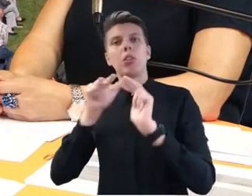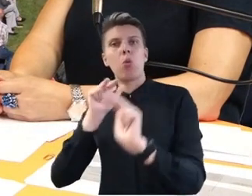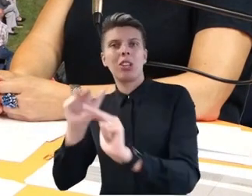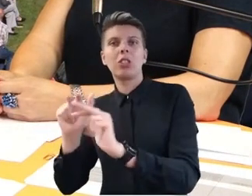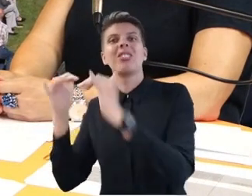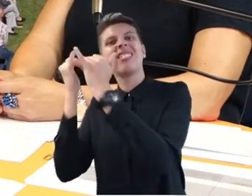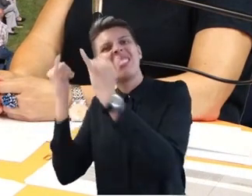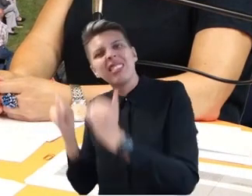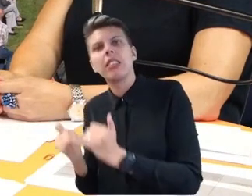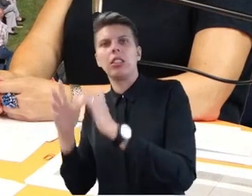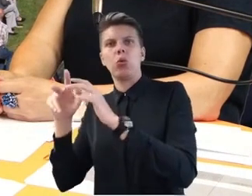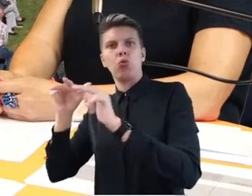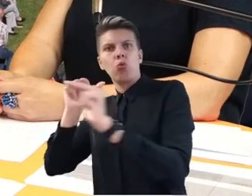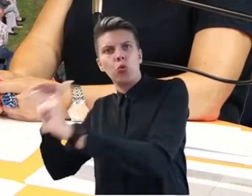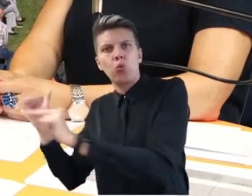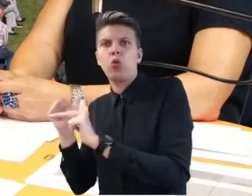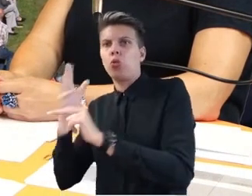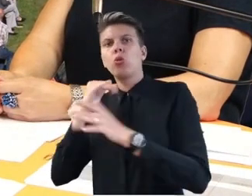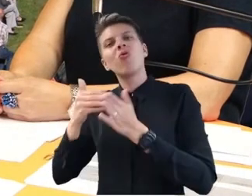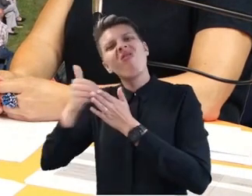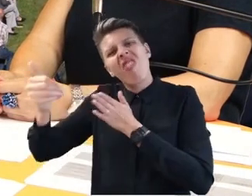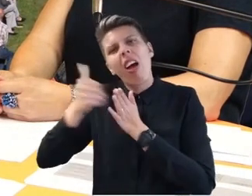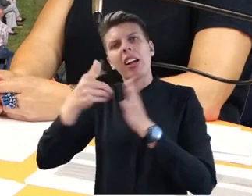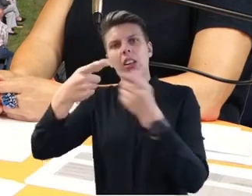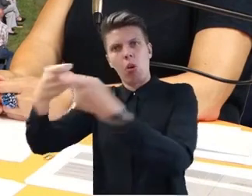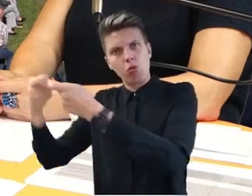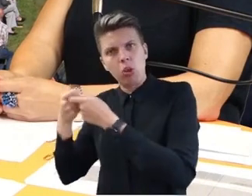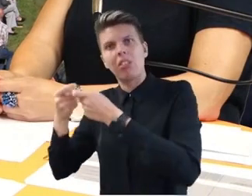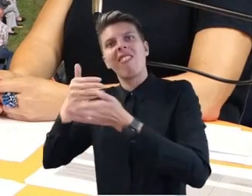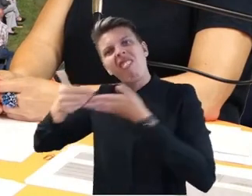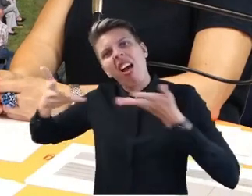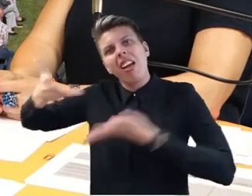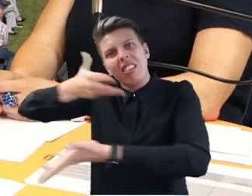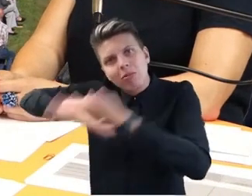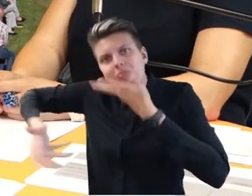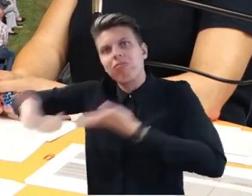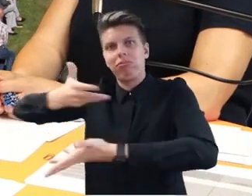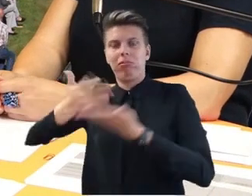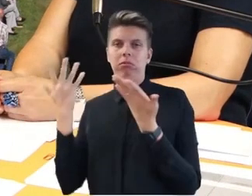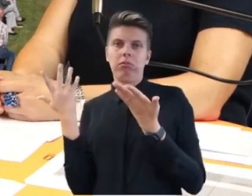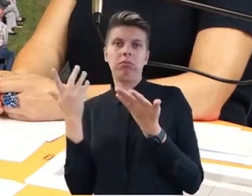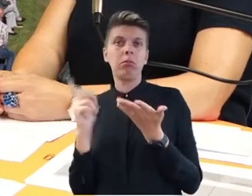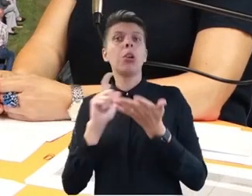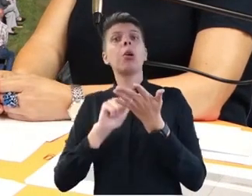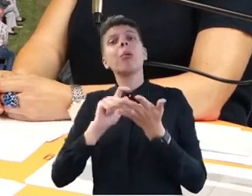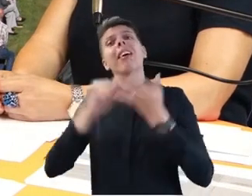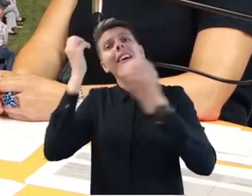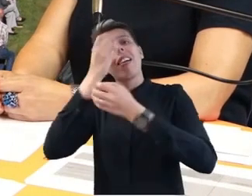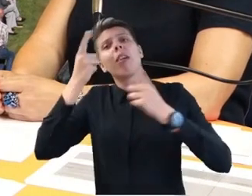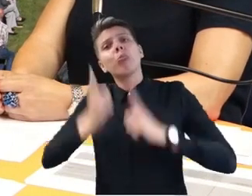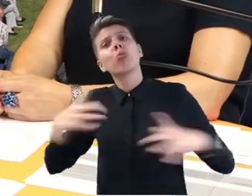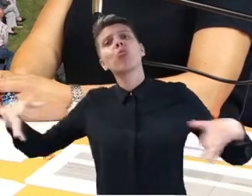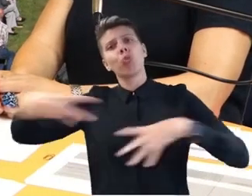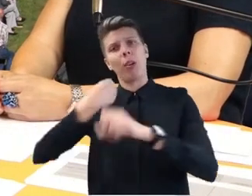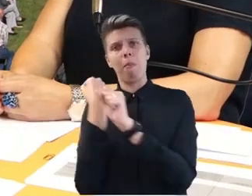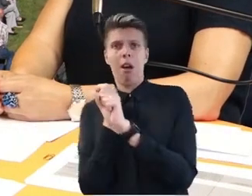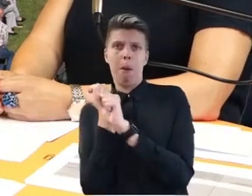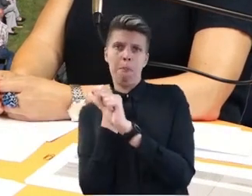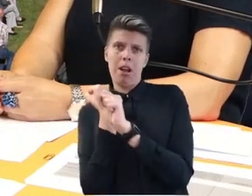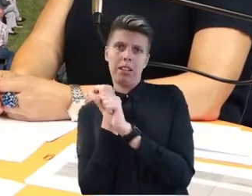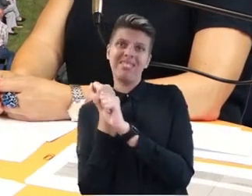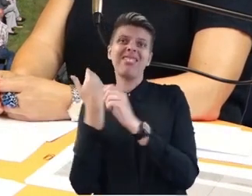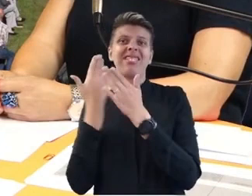einsatzkräften weil wir müssen in einer lage gemeinsam arbeiten benötigen dafür ein gemeinsames verständnis